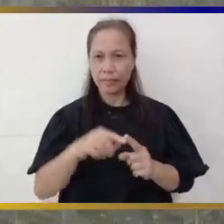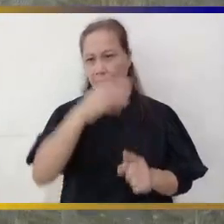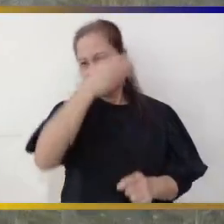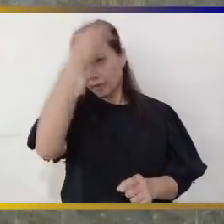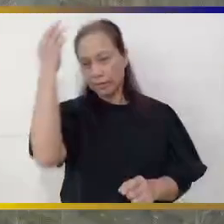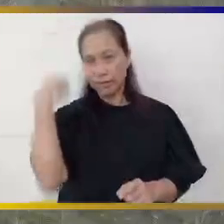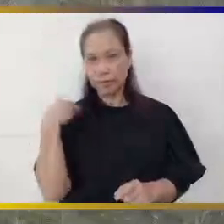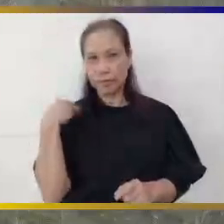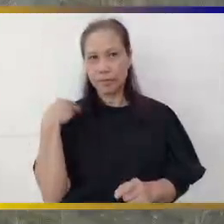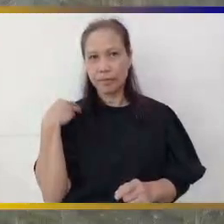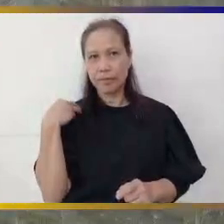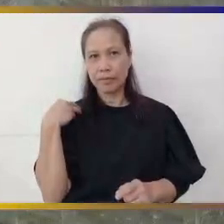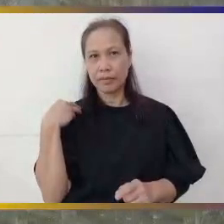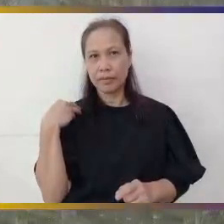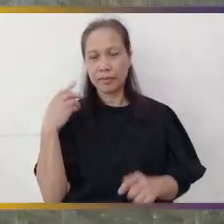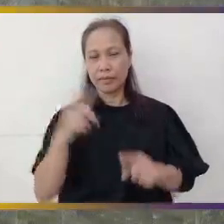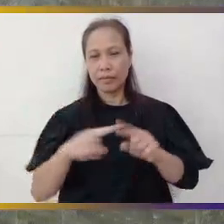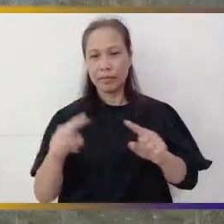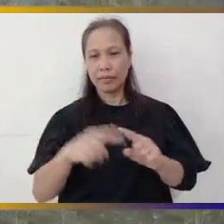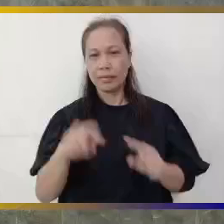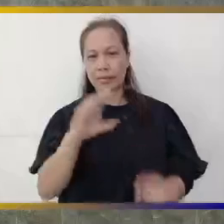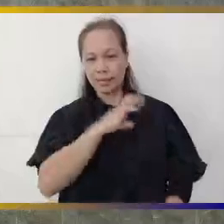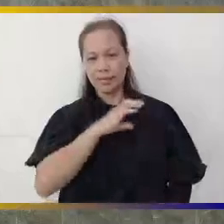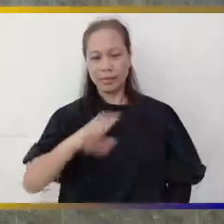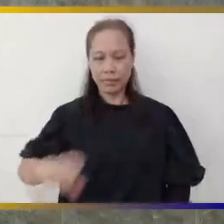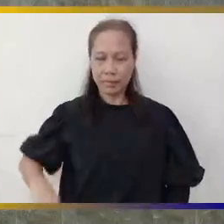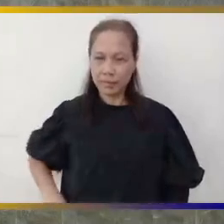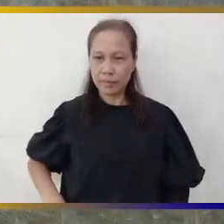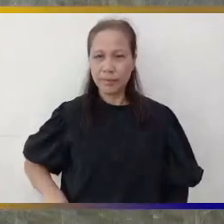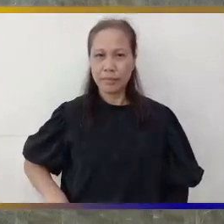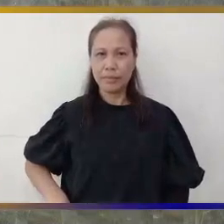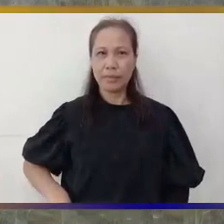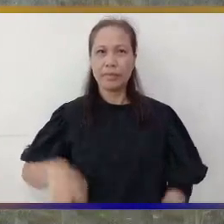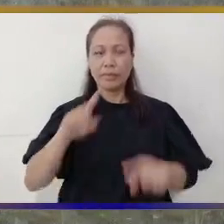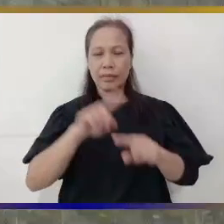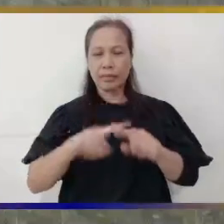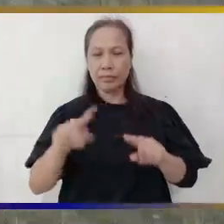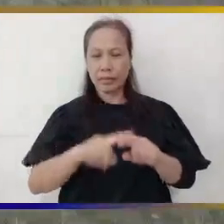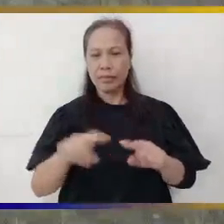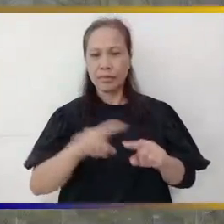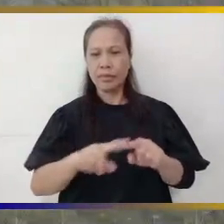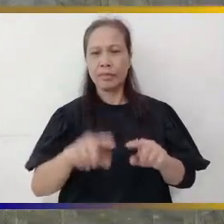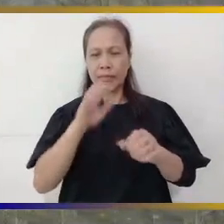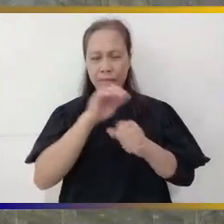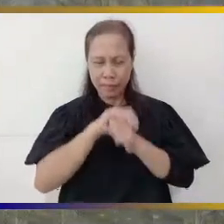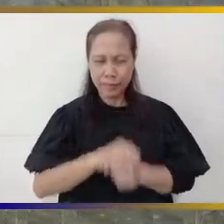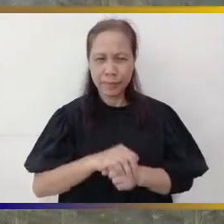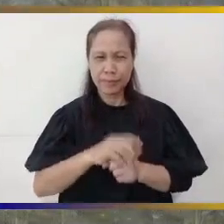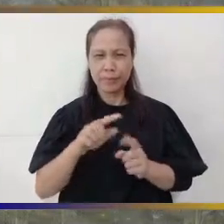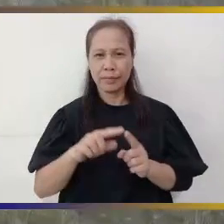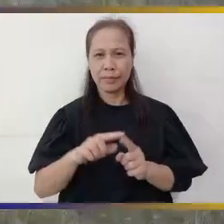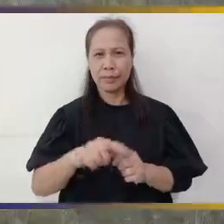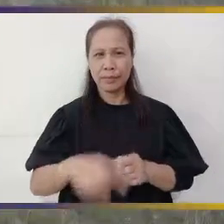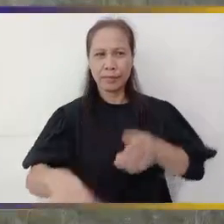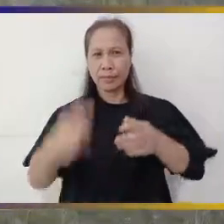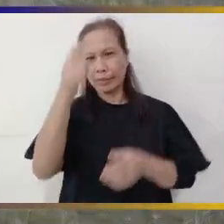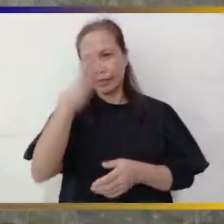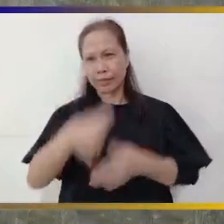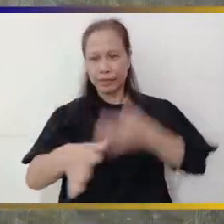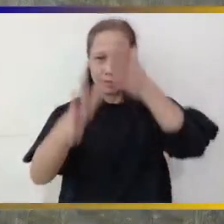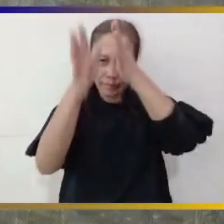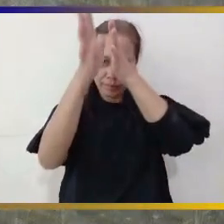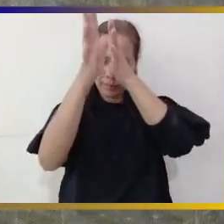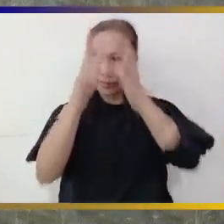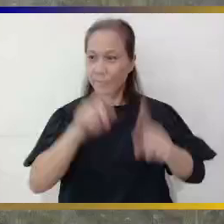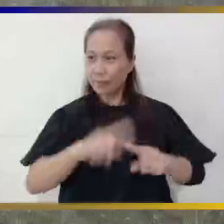worship nila kay Kristo iba ang worship nila sa Diyos Ama Okay so Yan po yung mga pero